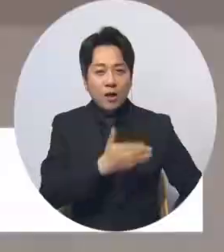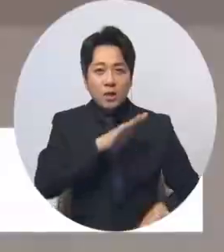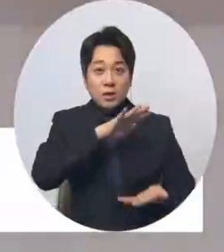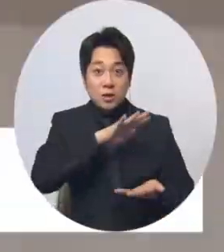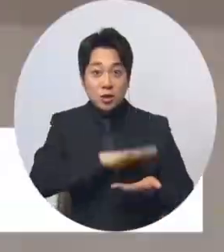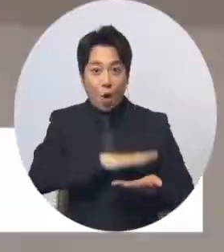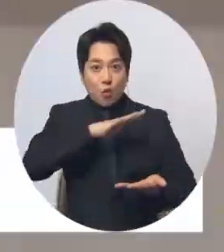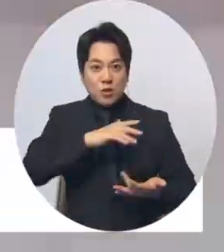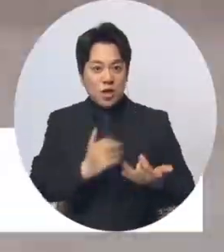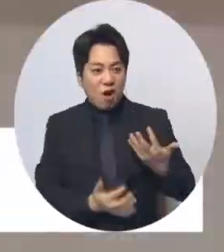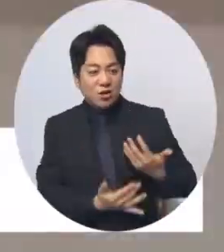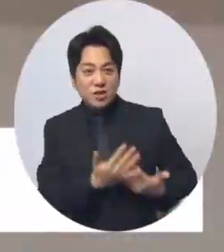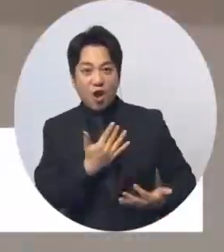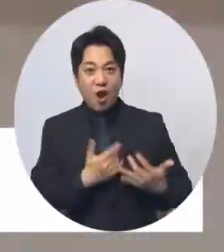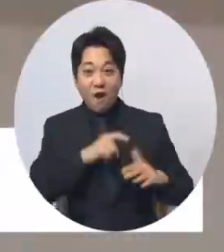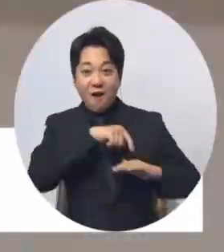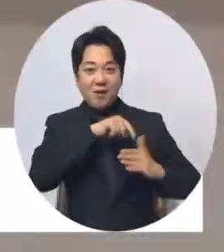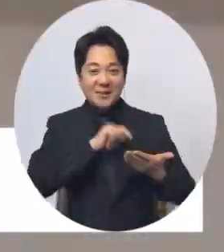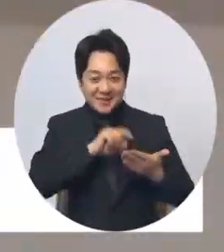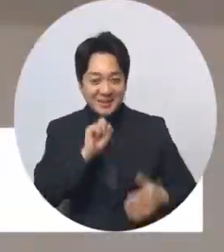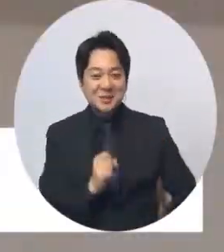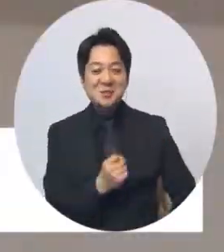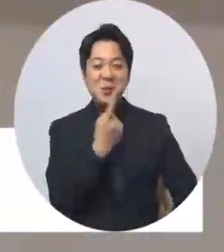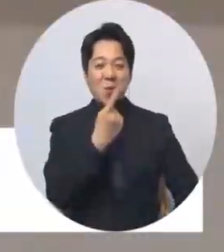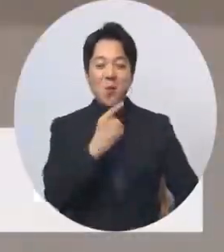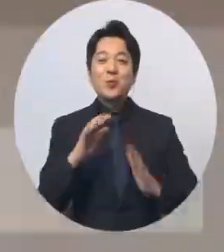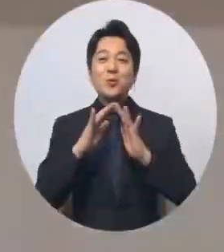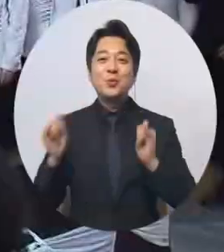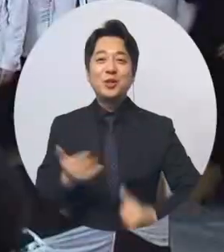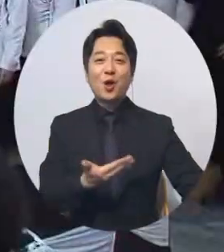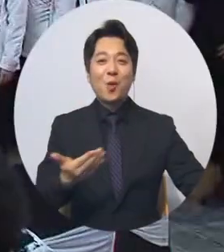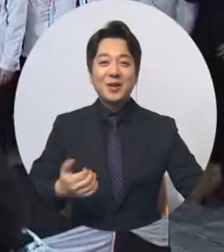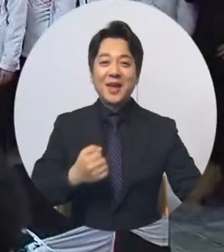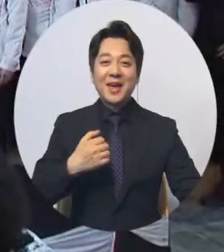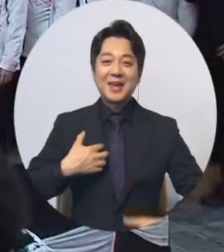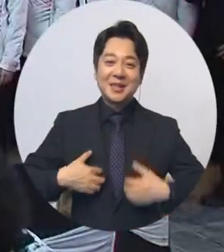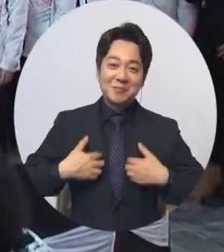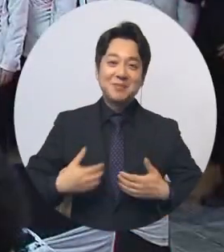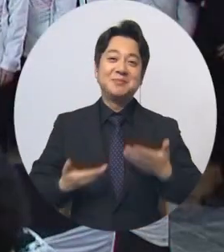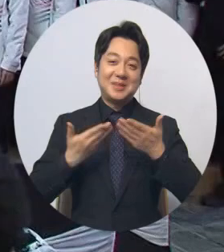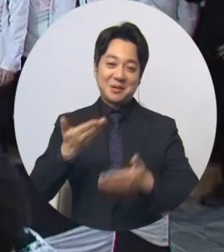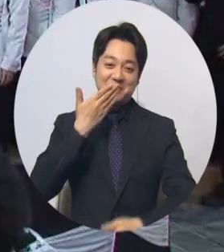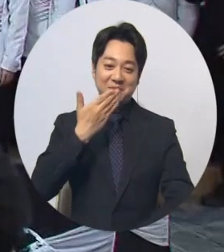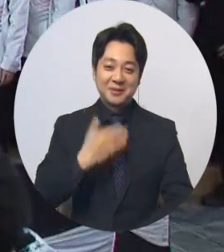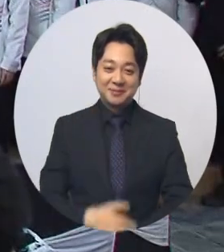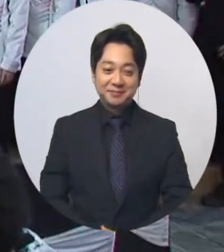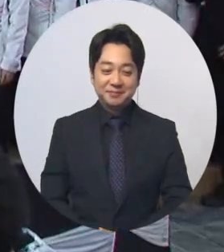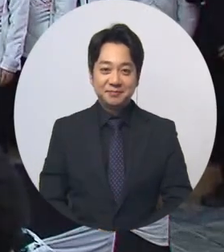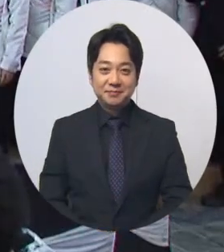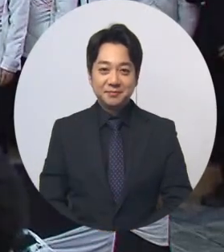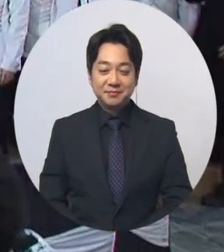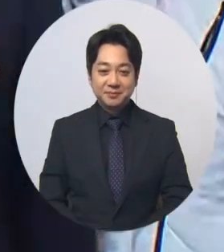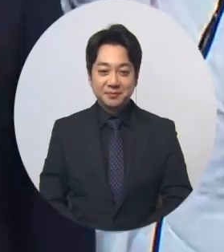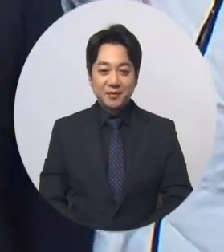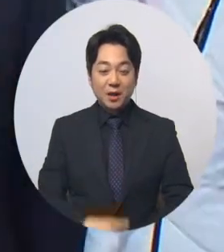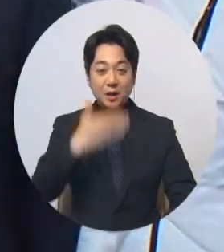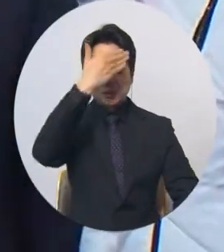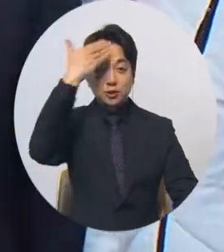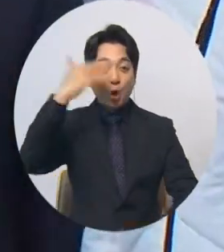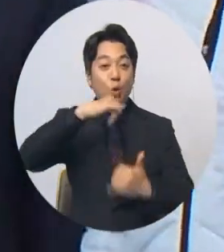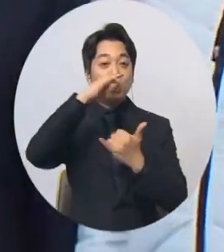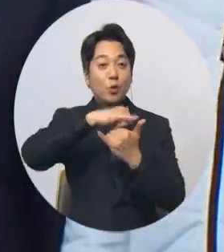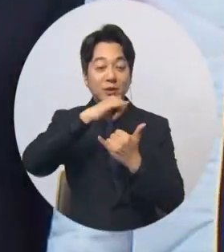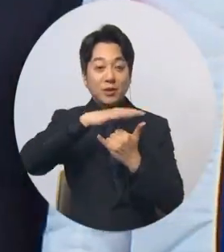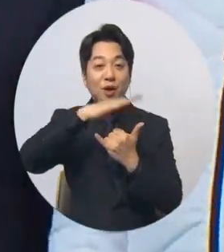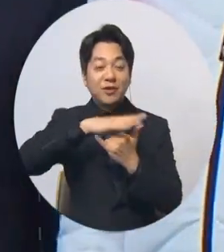국민들께도 큰 응원과 기쁨이 될 거라고 생각을 합니다. 메달의 색을 넘어 전 세계 청소년들이 하나 돼